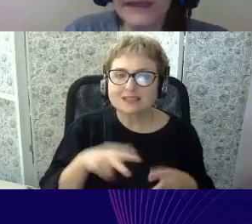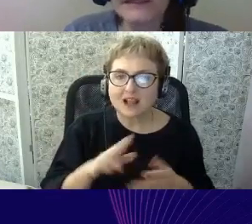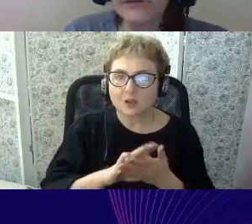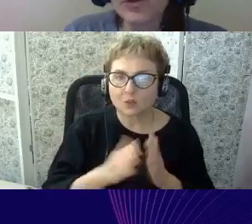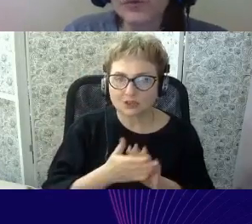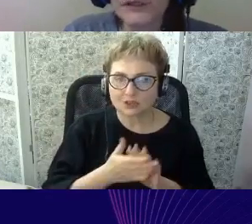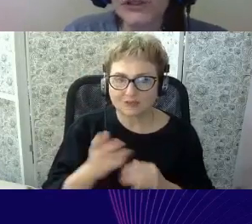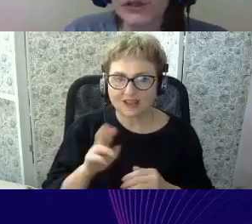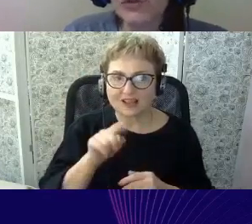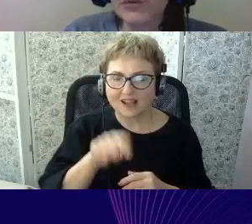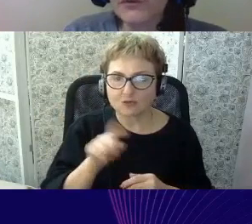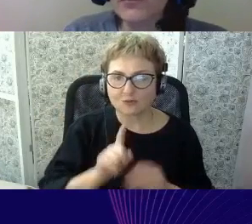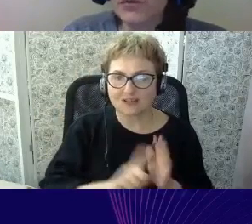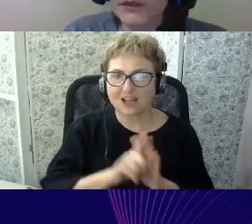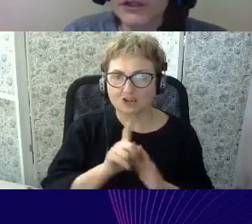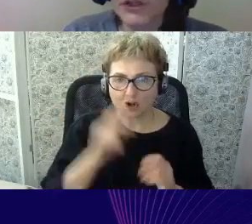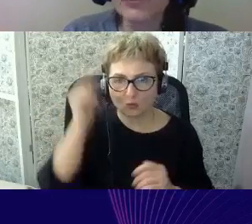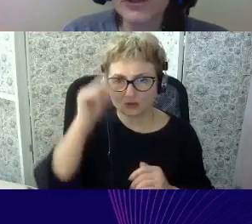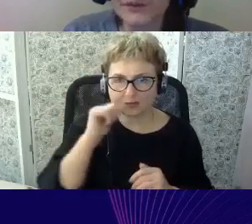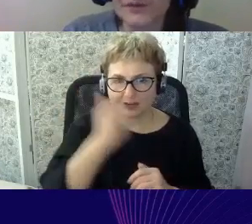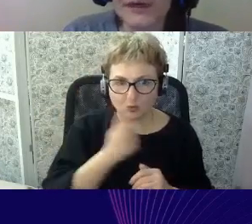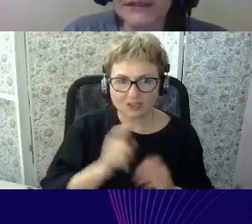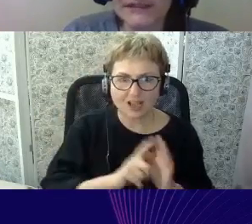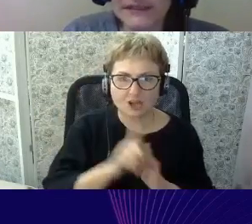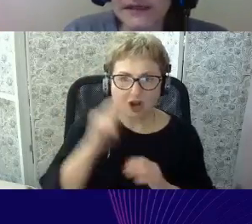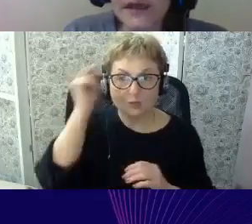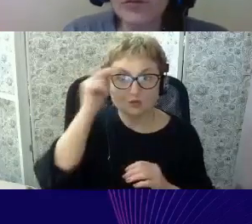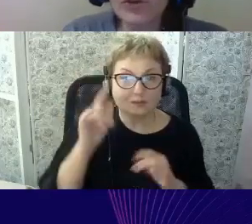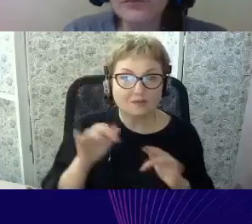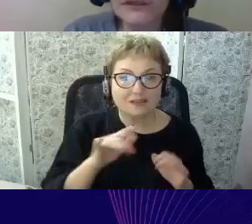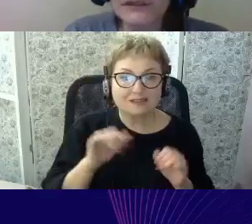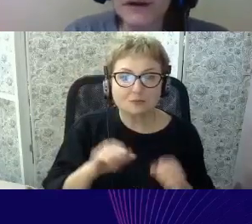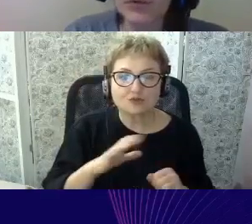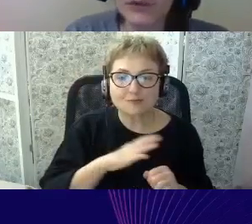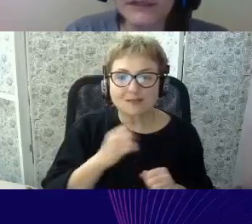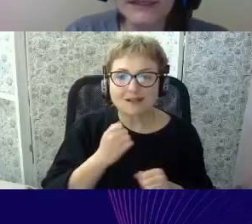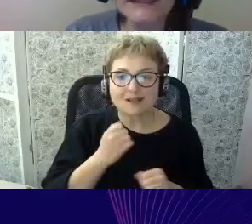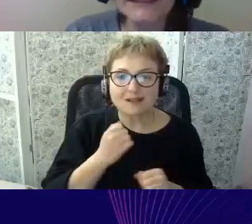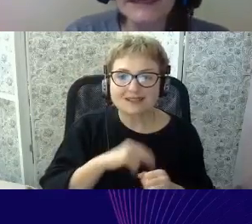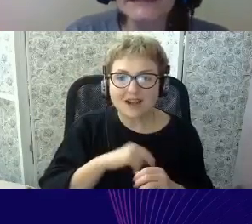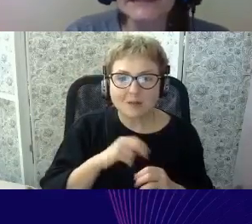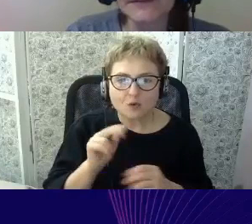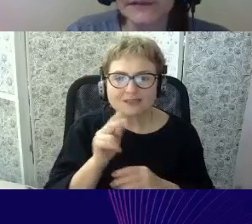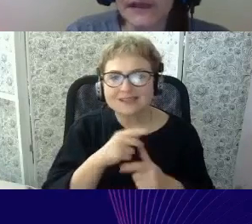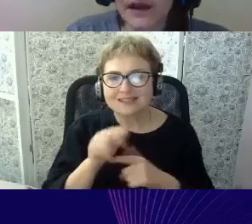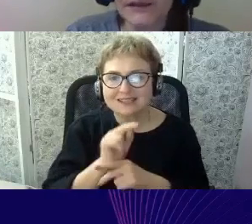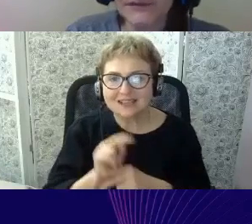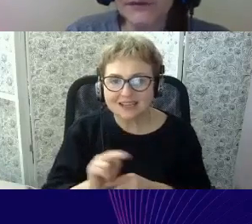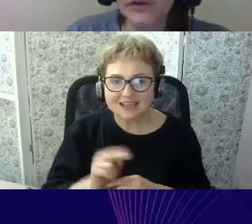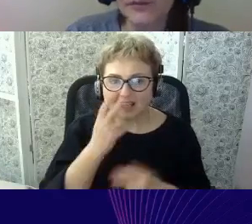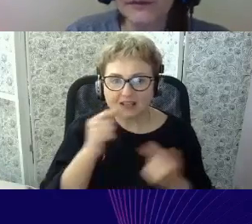условий для того, чтобы к началу учебного года и началу учебного процесса можно было разработать или